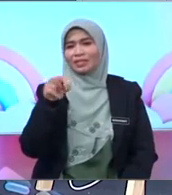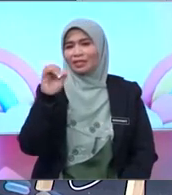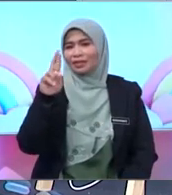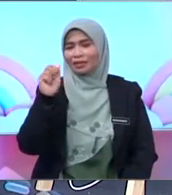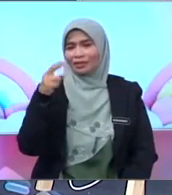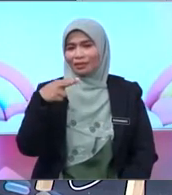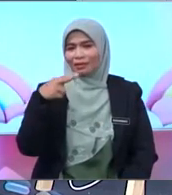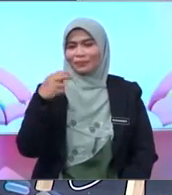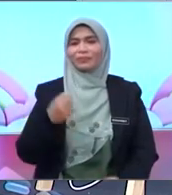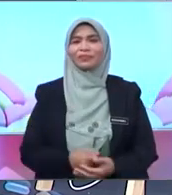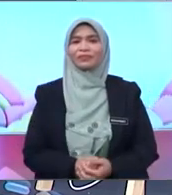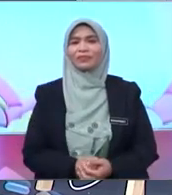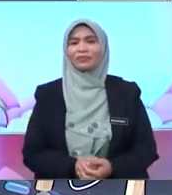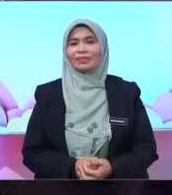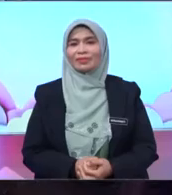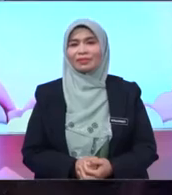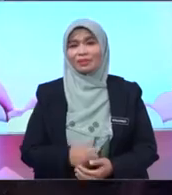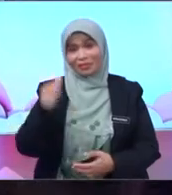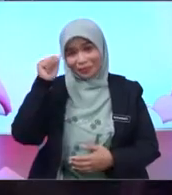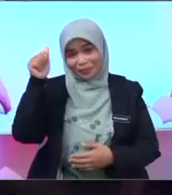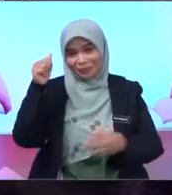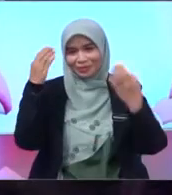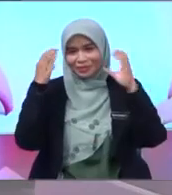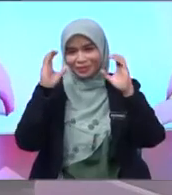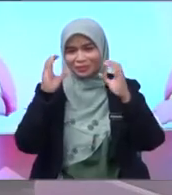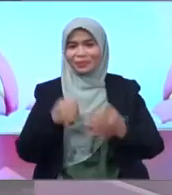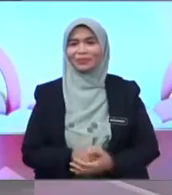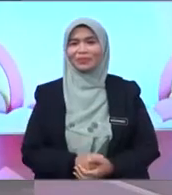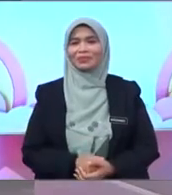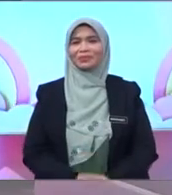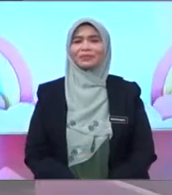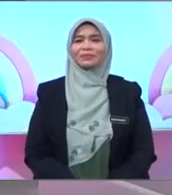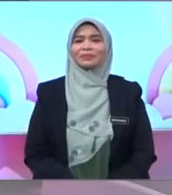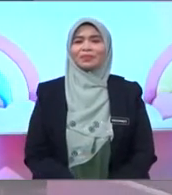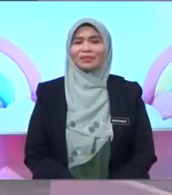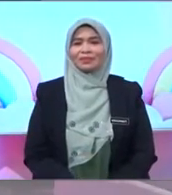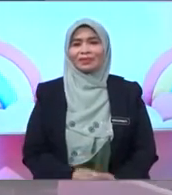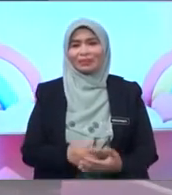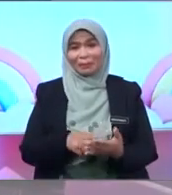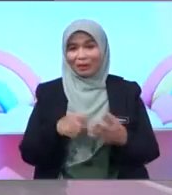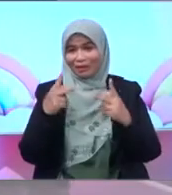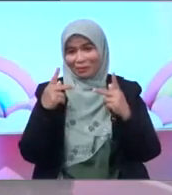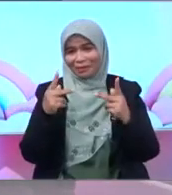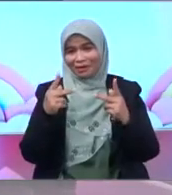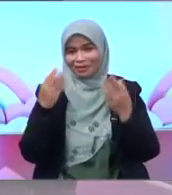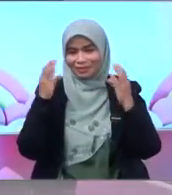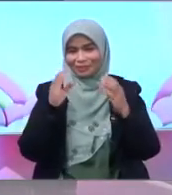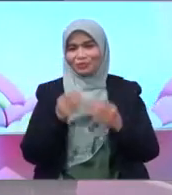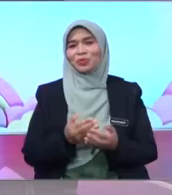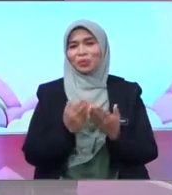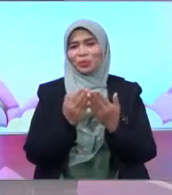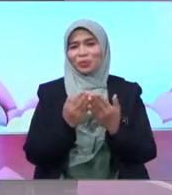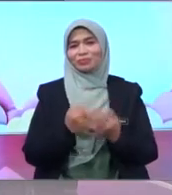disapa dengan panggilan cek godzira Assalamualaikum Waalaikumsalam alhamdulillah sehat